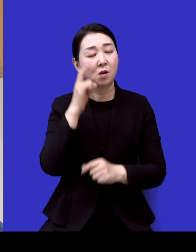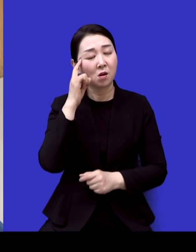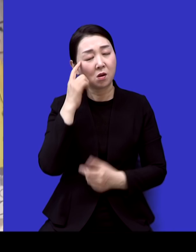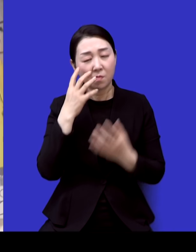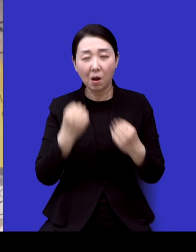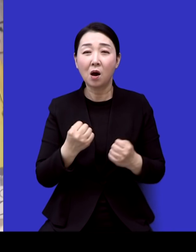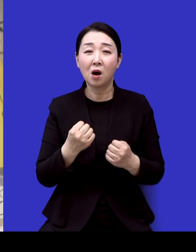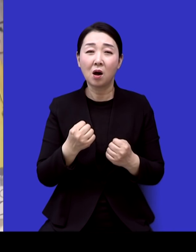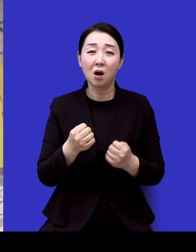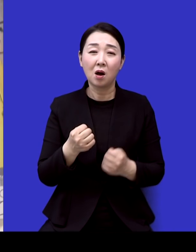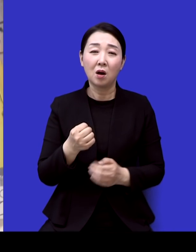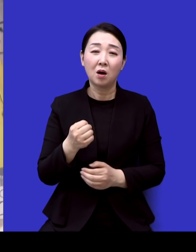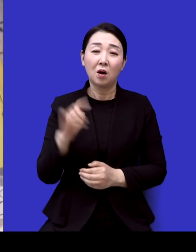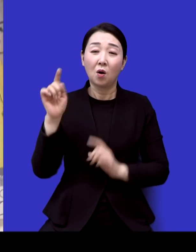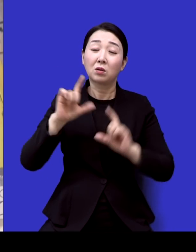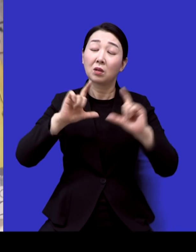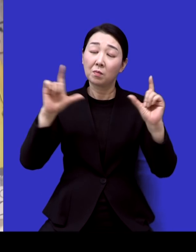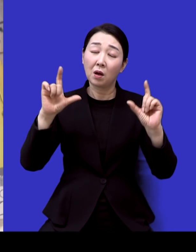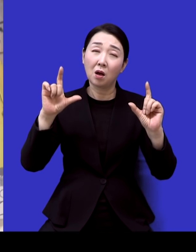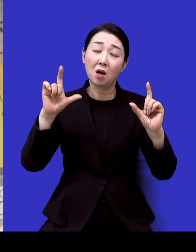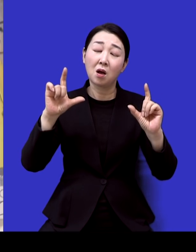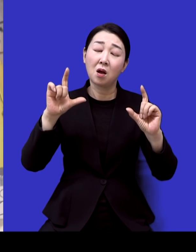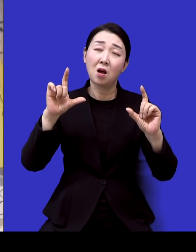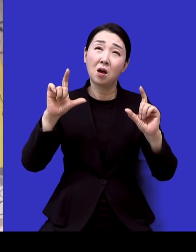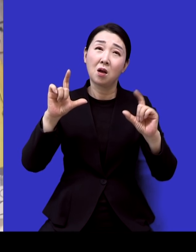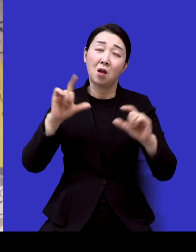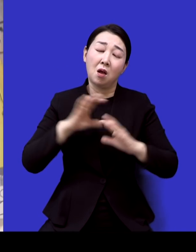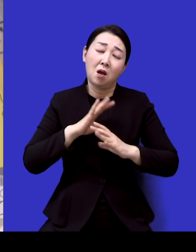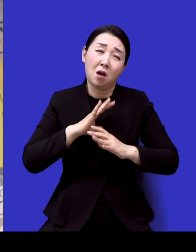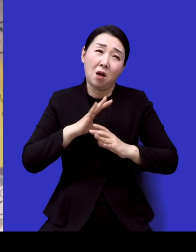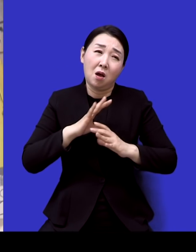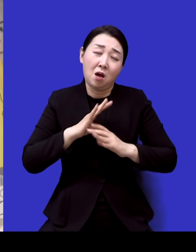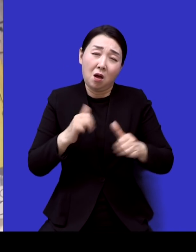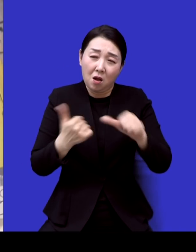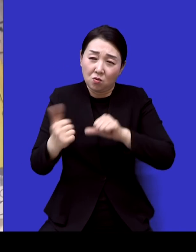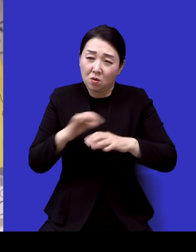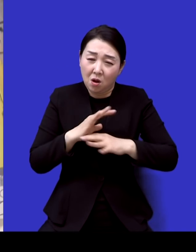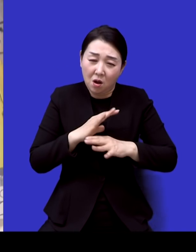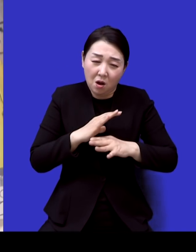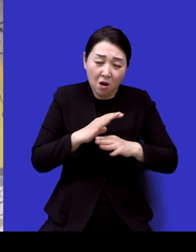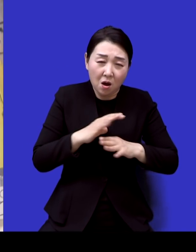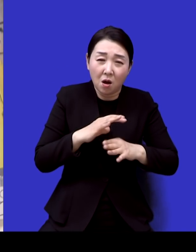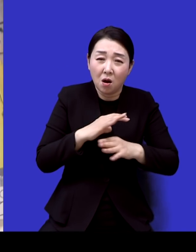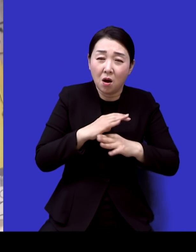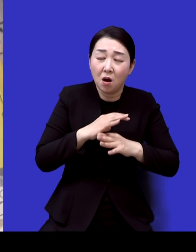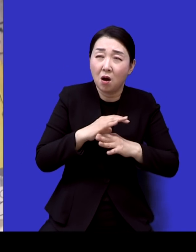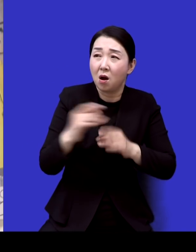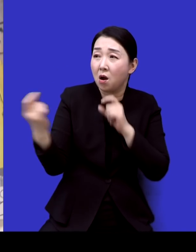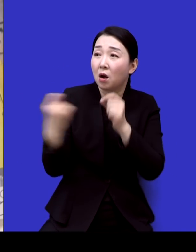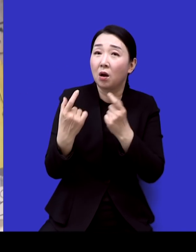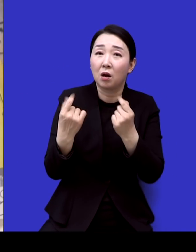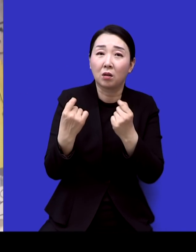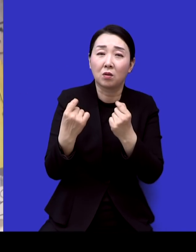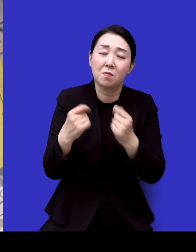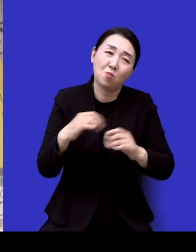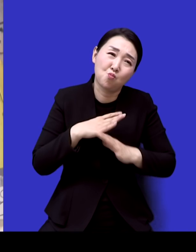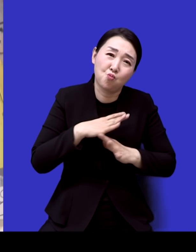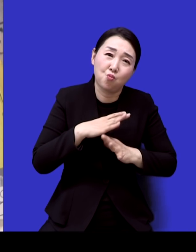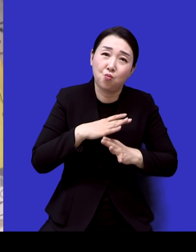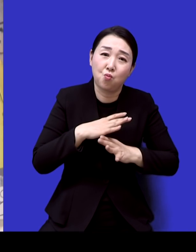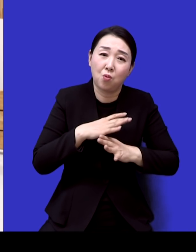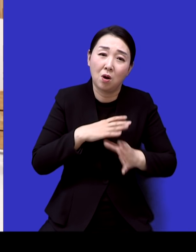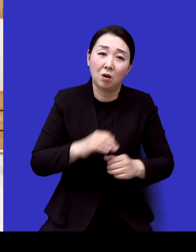밤은 턱까지 차올라서 감당 못할 때까지 죽음이 저에게 다가온 것 같을 때가 있었습니다. 그래서 혼자 있을